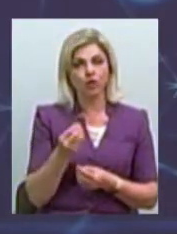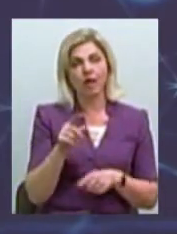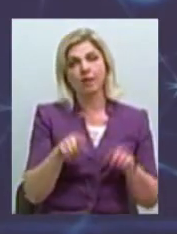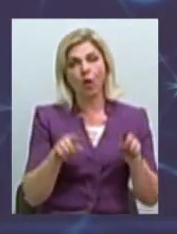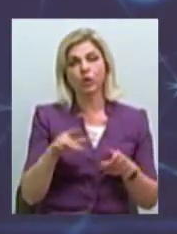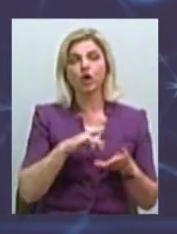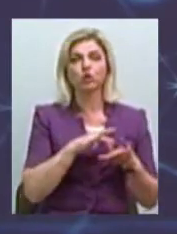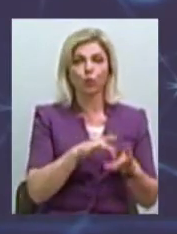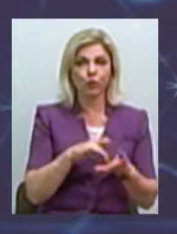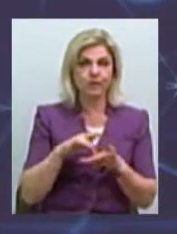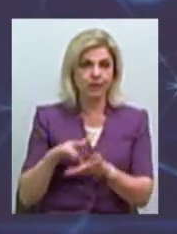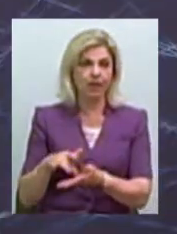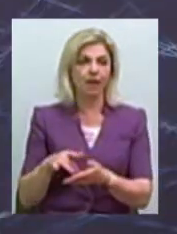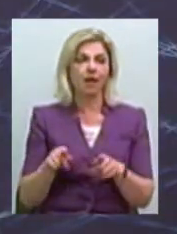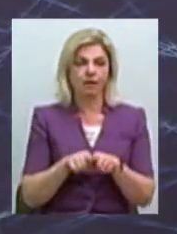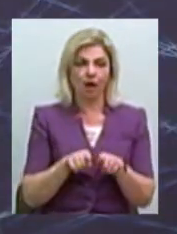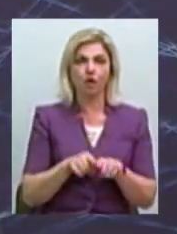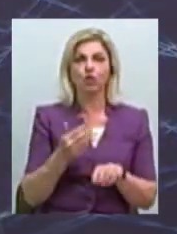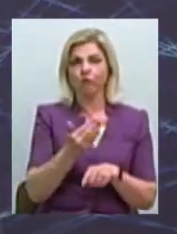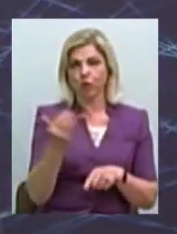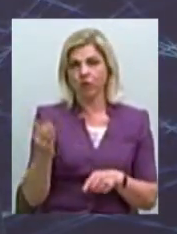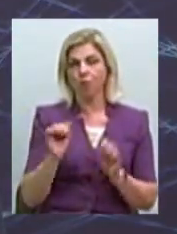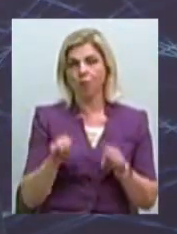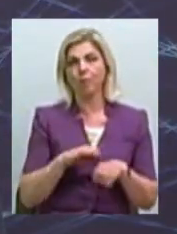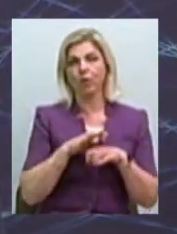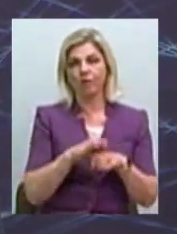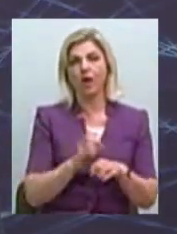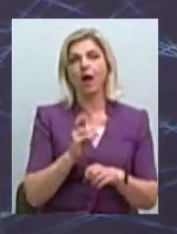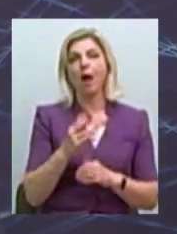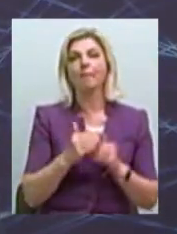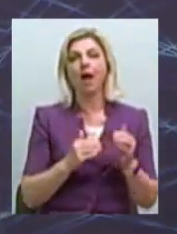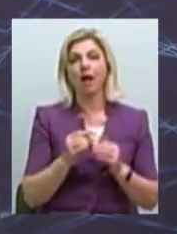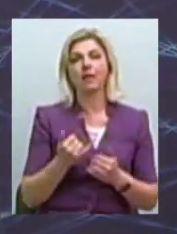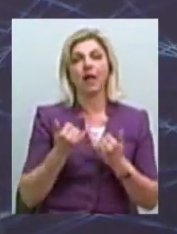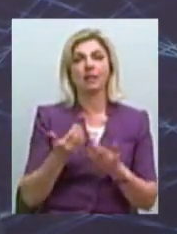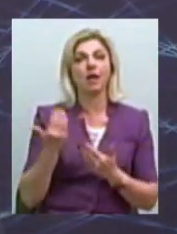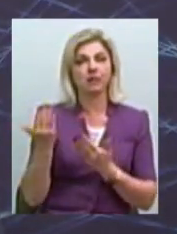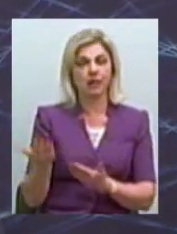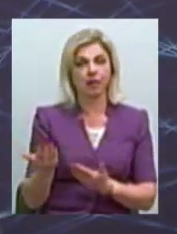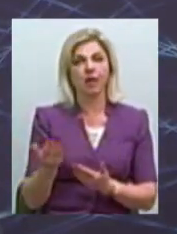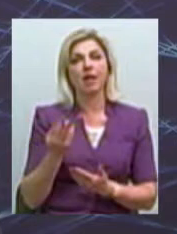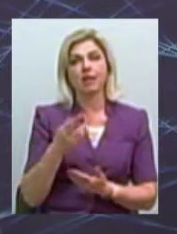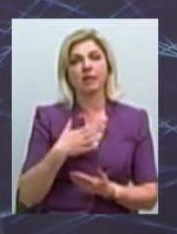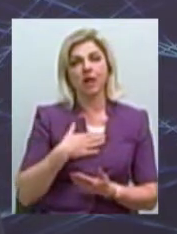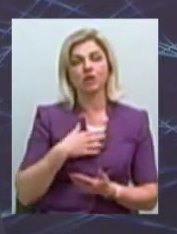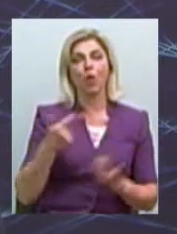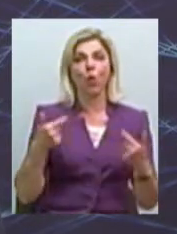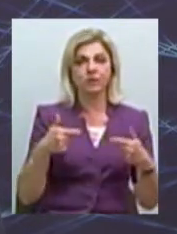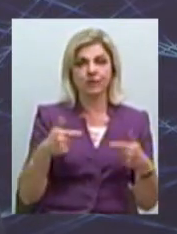екскурсії, звичайно, також вони можуть проводити, як і практика для них буде, для наших містян, для